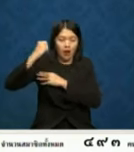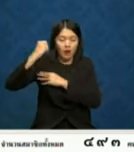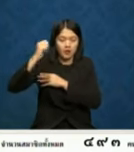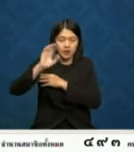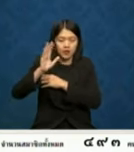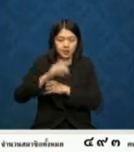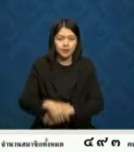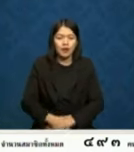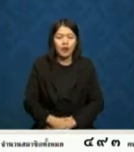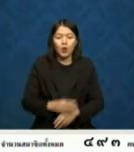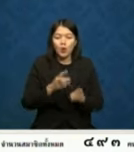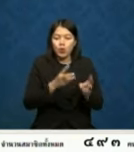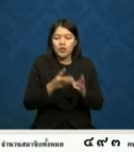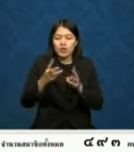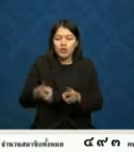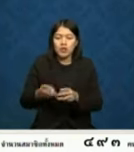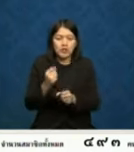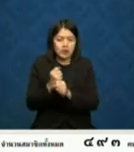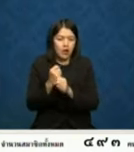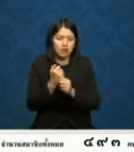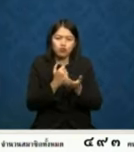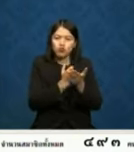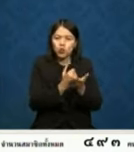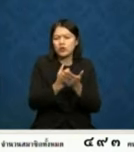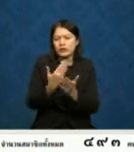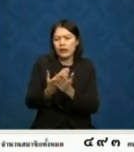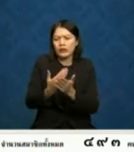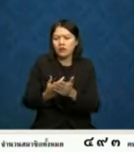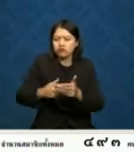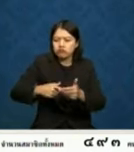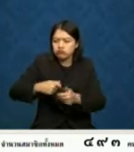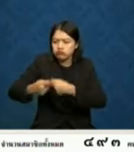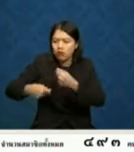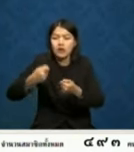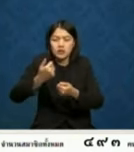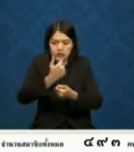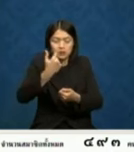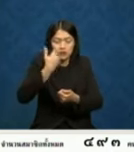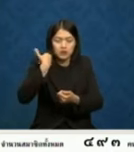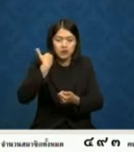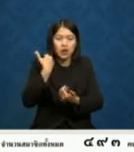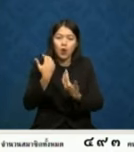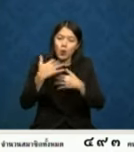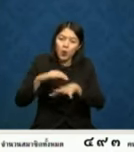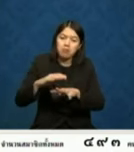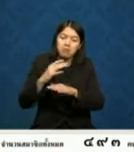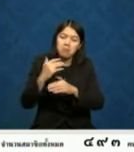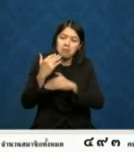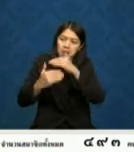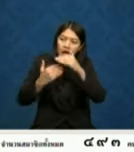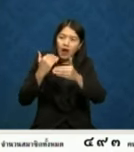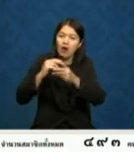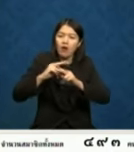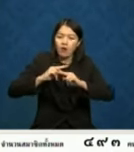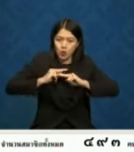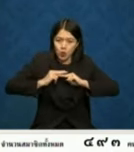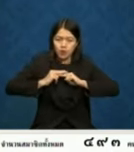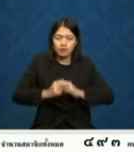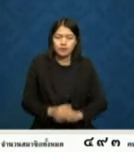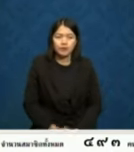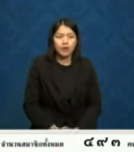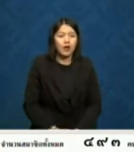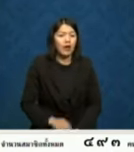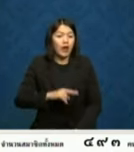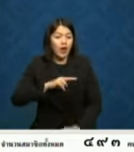ครับมีกลไกอื่นที่นอกเหนือจากการใช้เม็ดเงินนะครับเป็นต้นว่าการร่วมพัฒนากับภาคเอกชนการให้